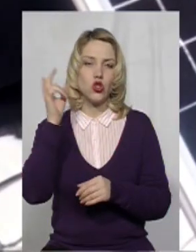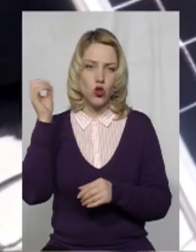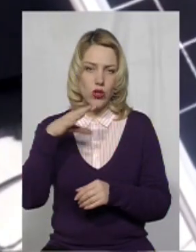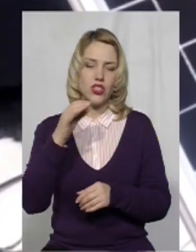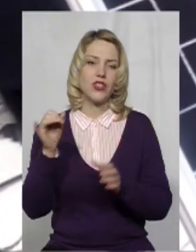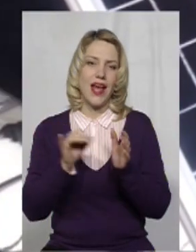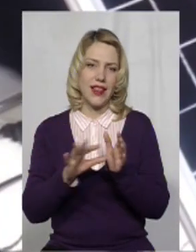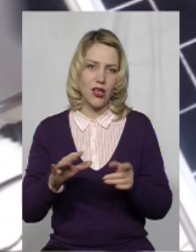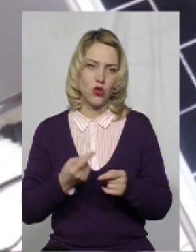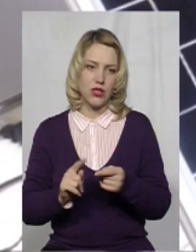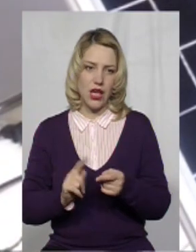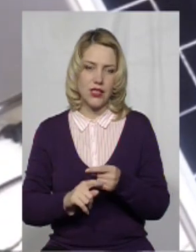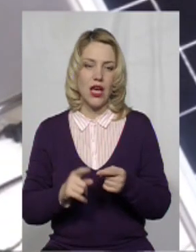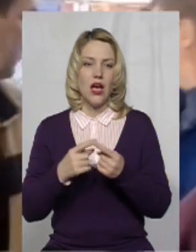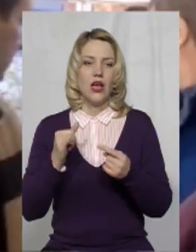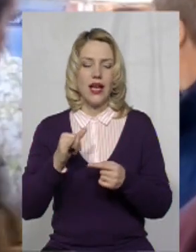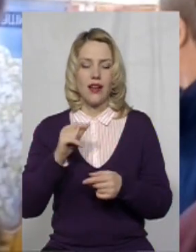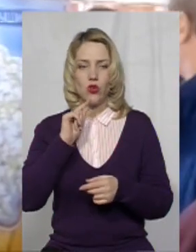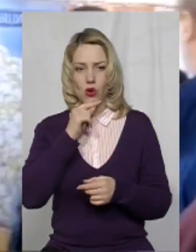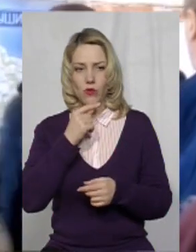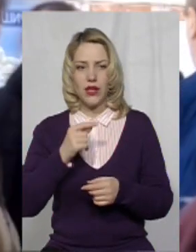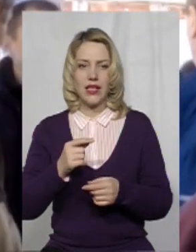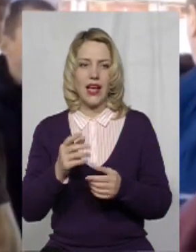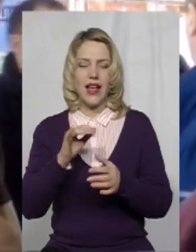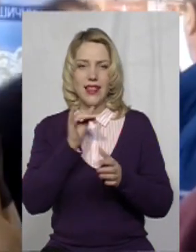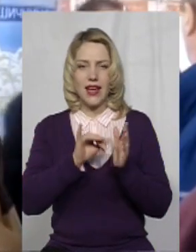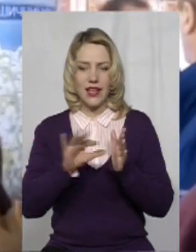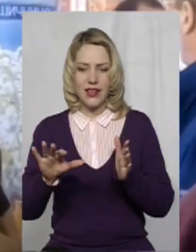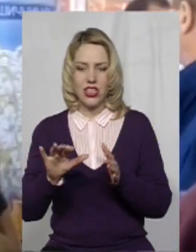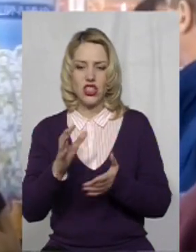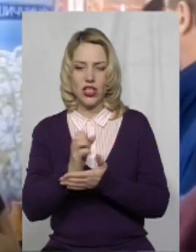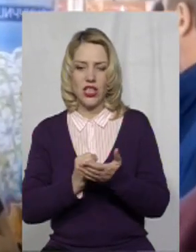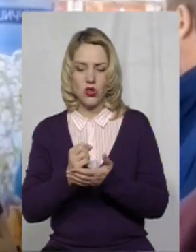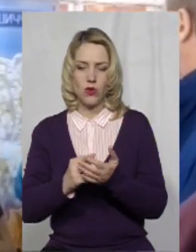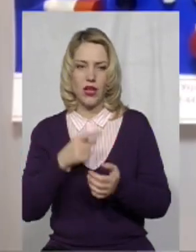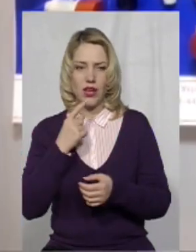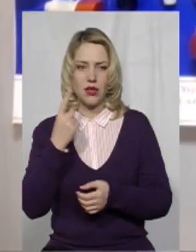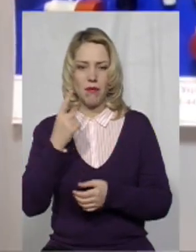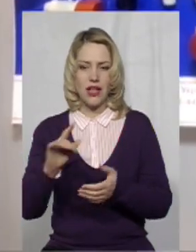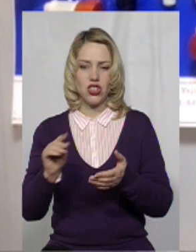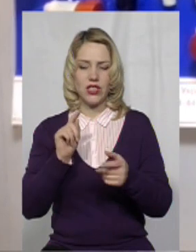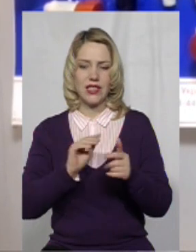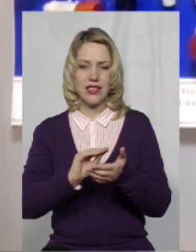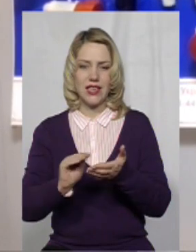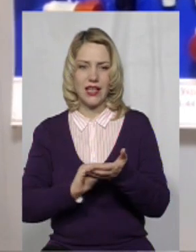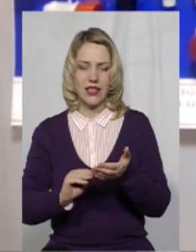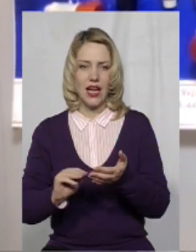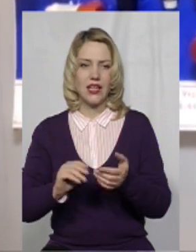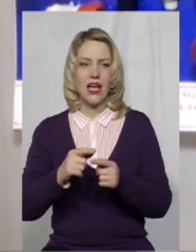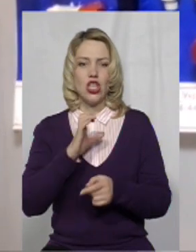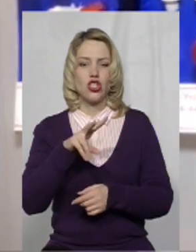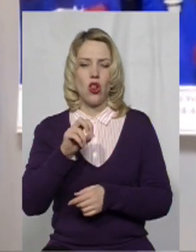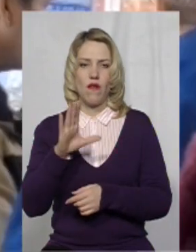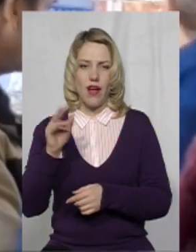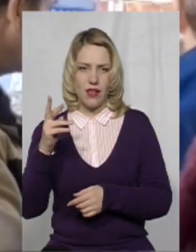Сферою енергоефективних технологій та економії енергетичних ресурсів, каже Соня Крайчова, перший секретар посольства Словацької Республіки в Україні, в її